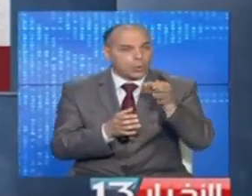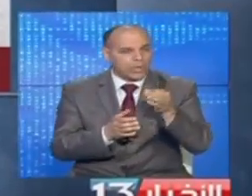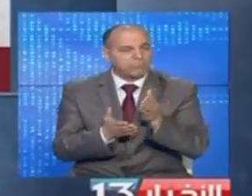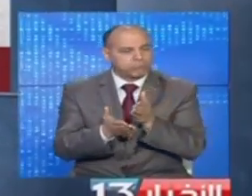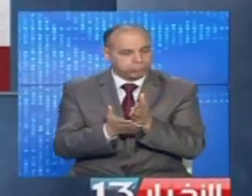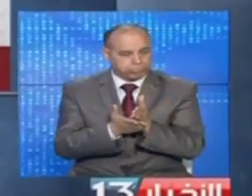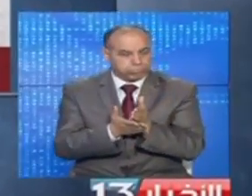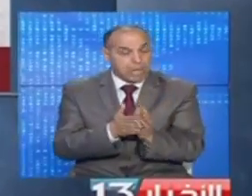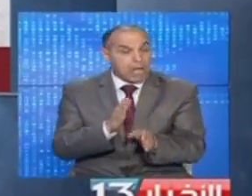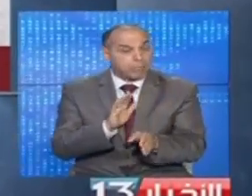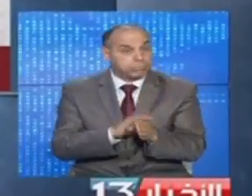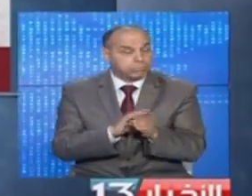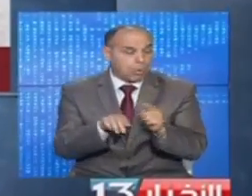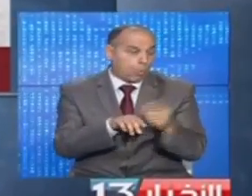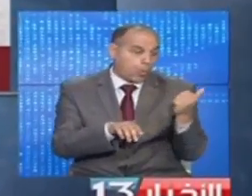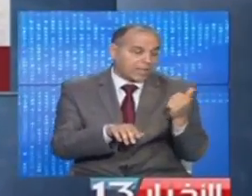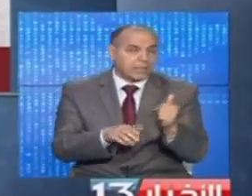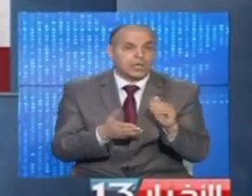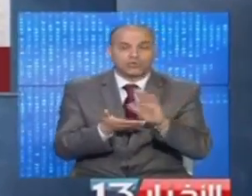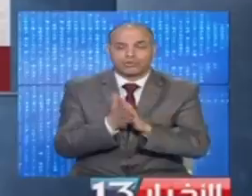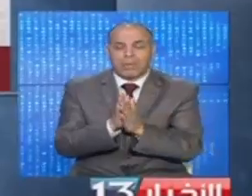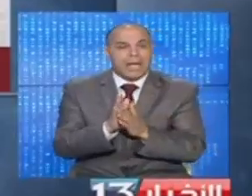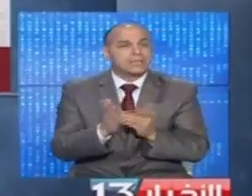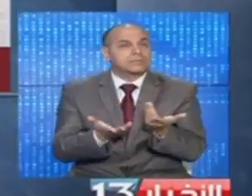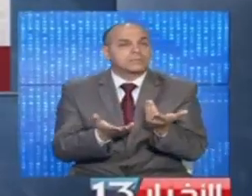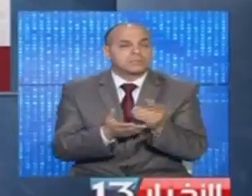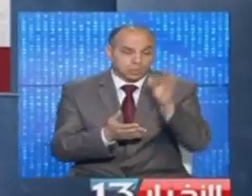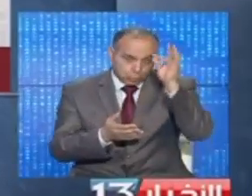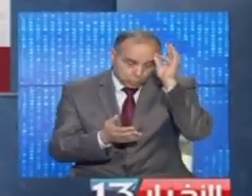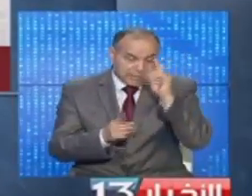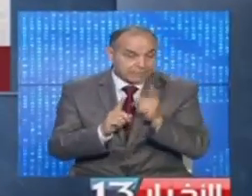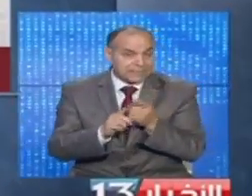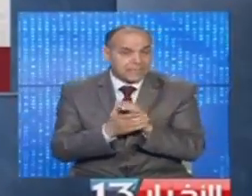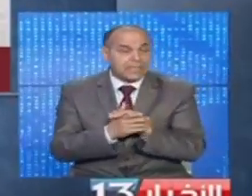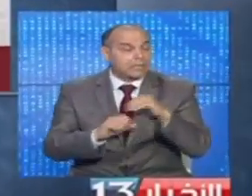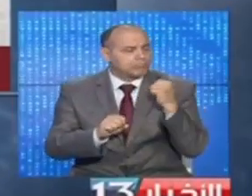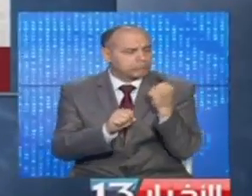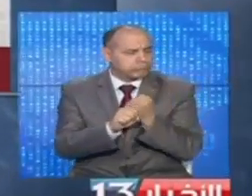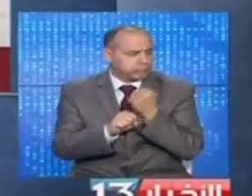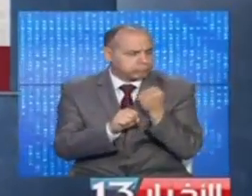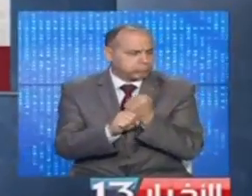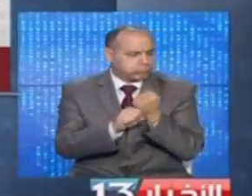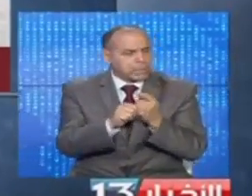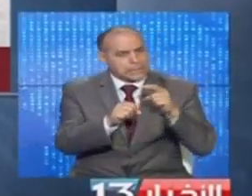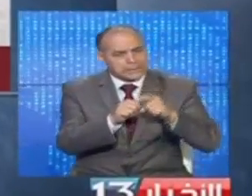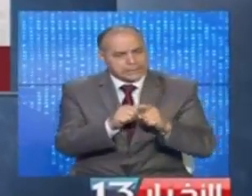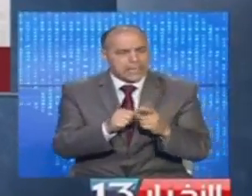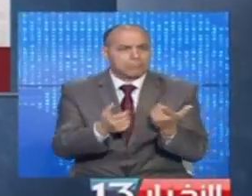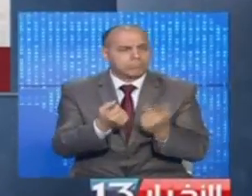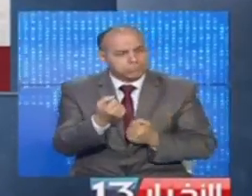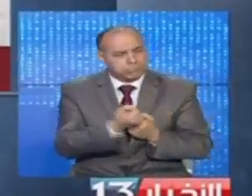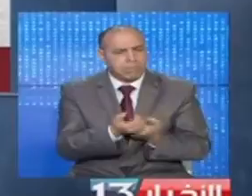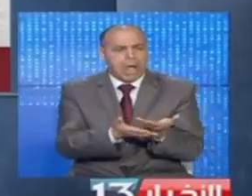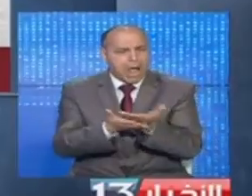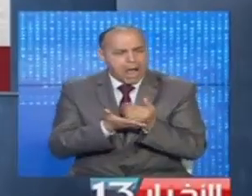الحقيقه منذ فتره والمجتمع المدني التونسي بصفه خاصه يعمل ويقدم